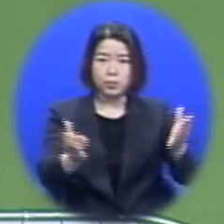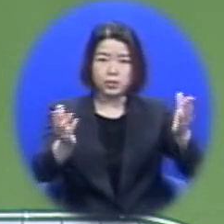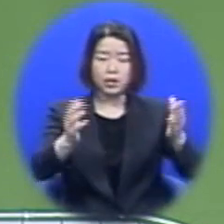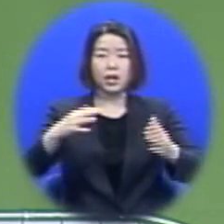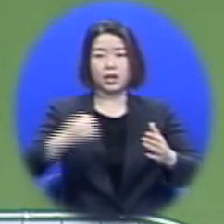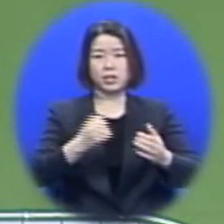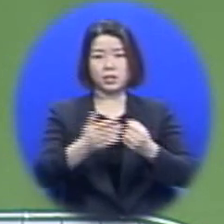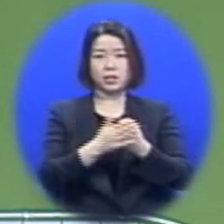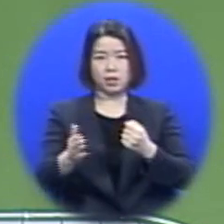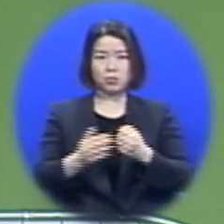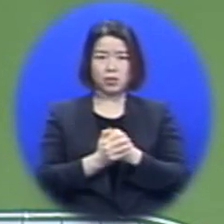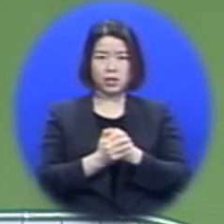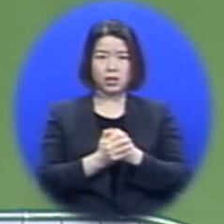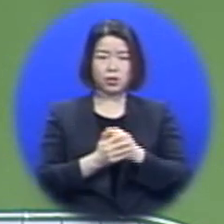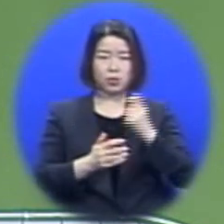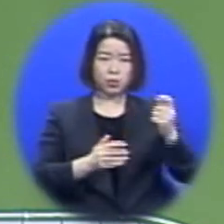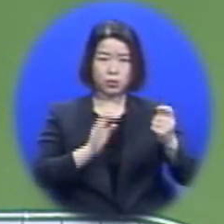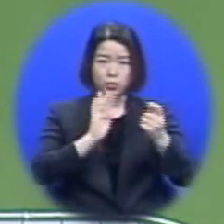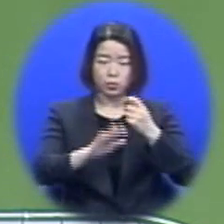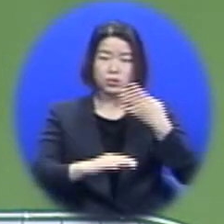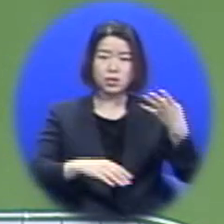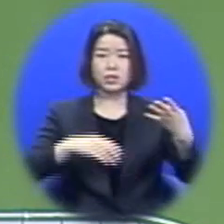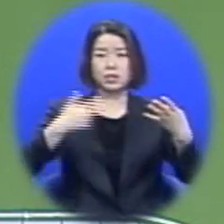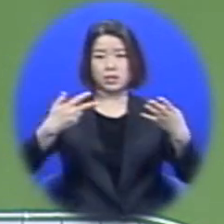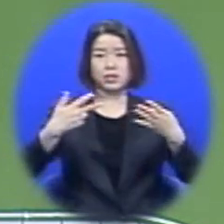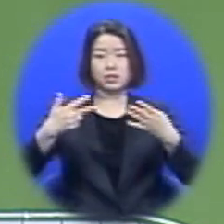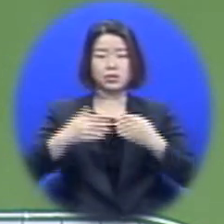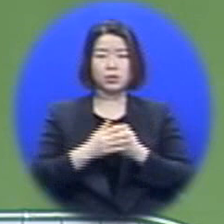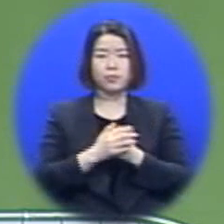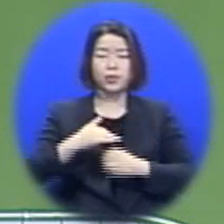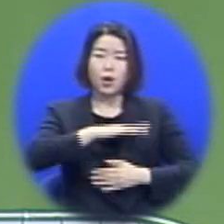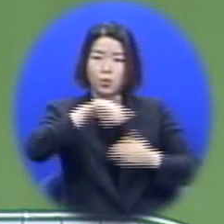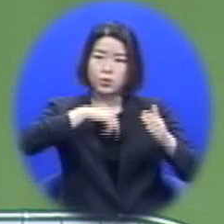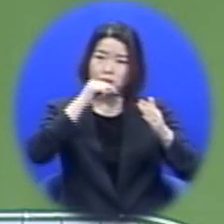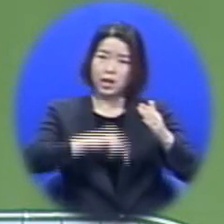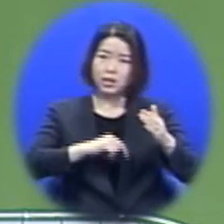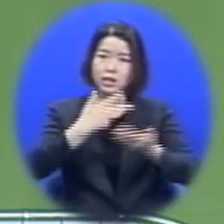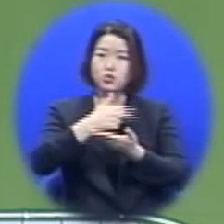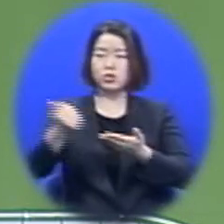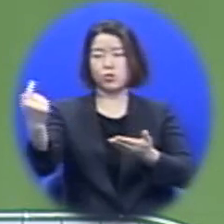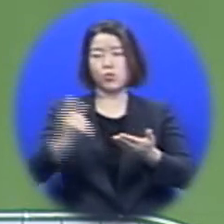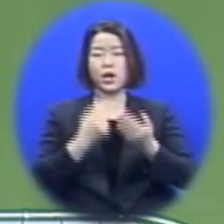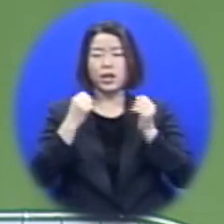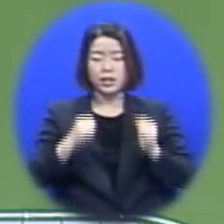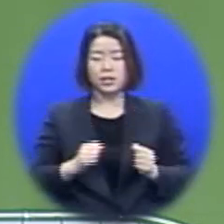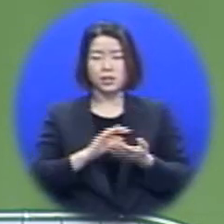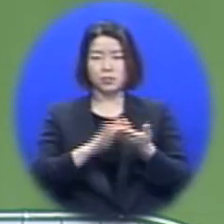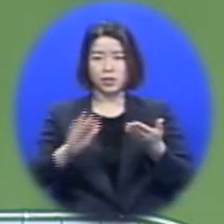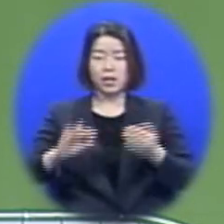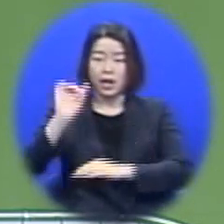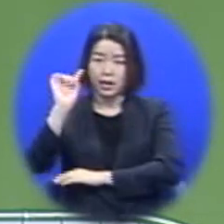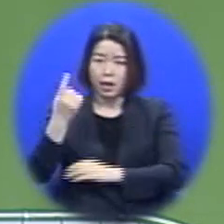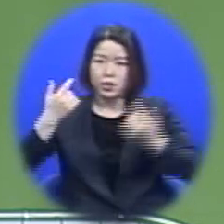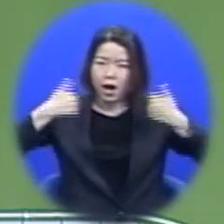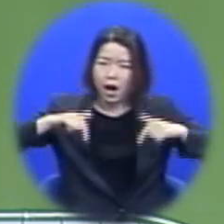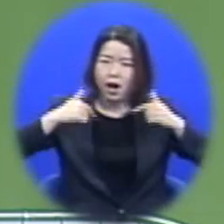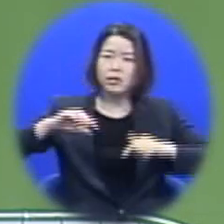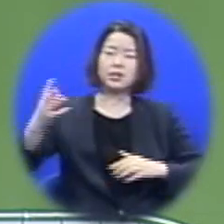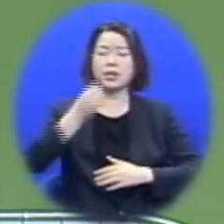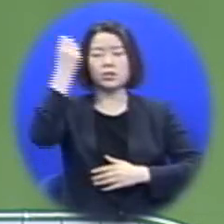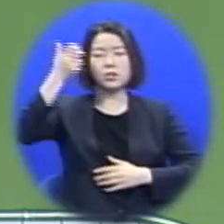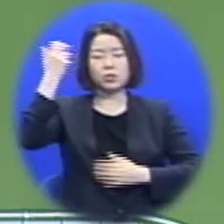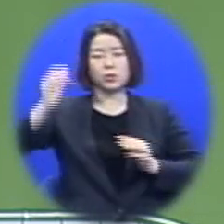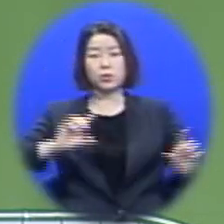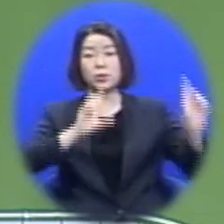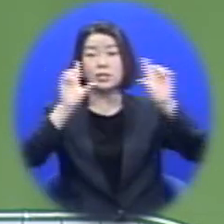4장 7절에서 말씀했어요. 우리 안에 주님이 와 계세요. 다윗은 늘 성령으로